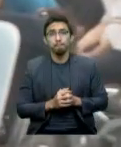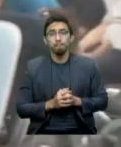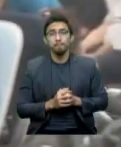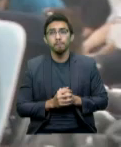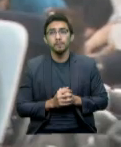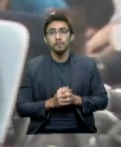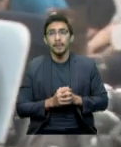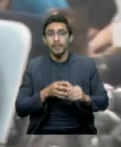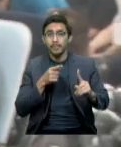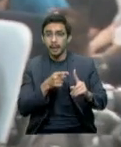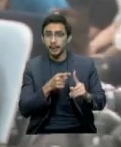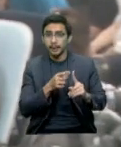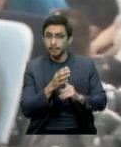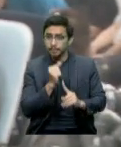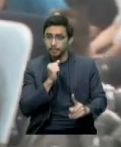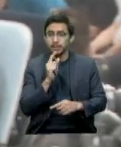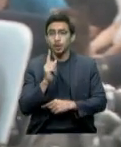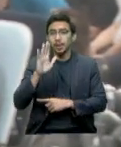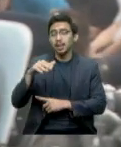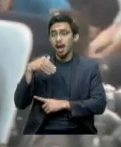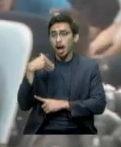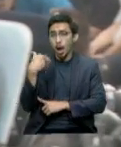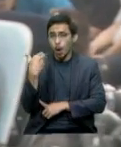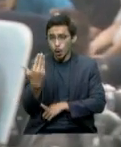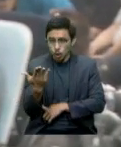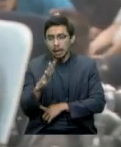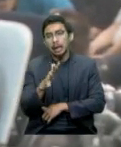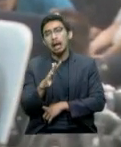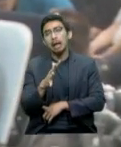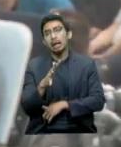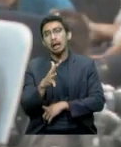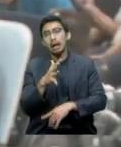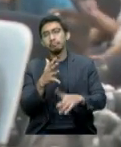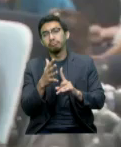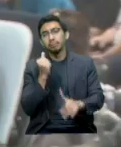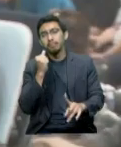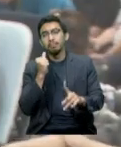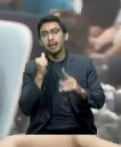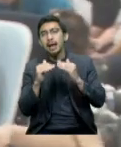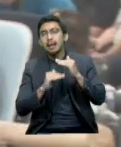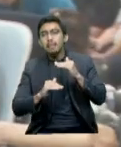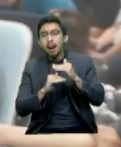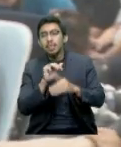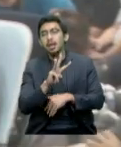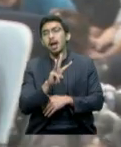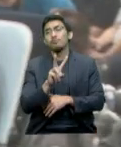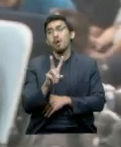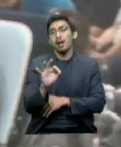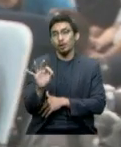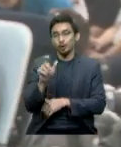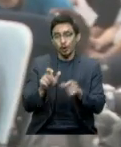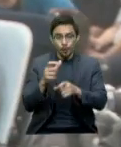kami setiap tahun itu bisa mencapai minimal 3.200 pendonor.